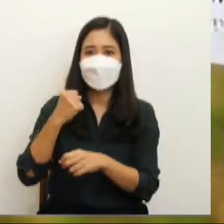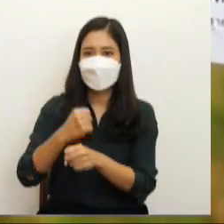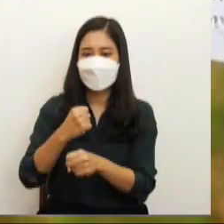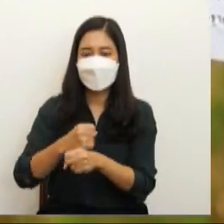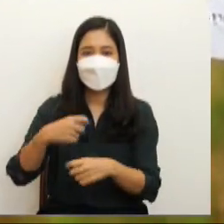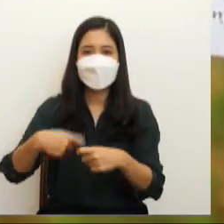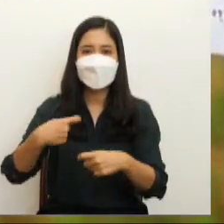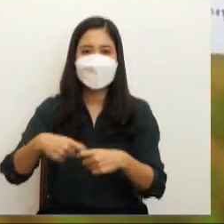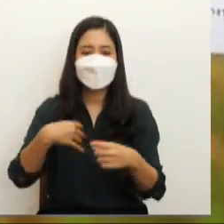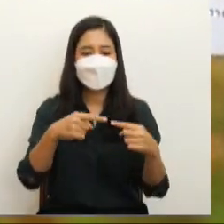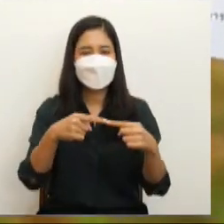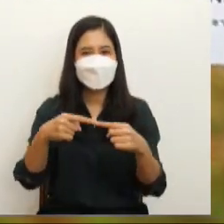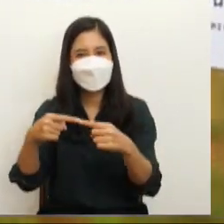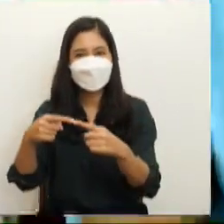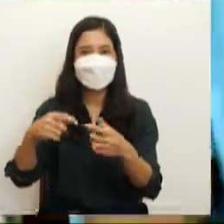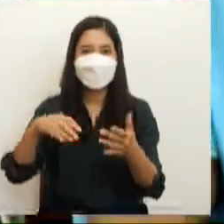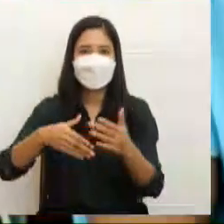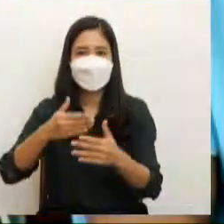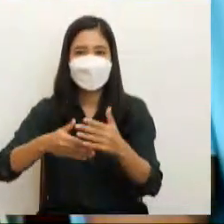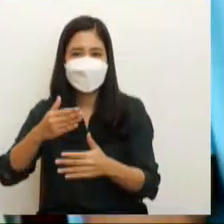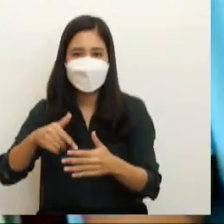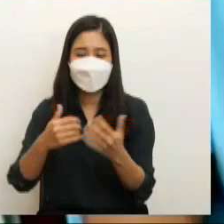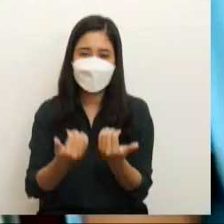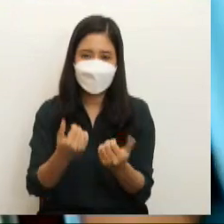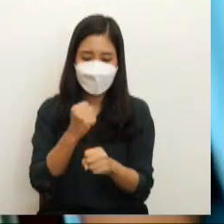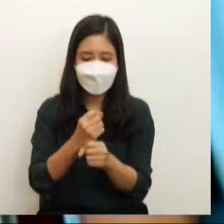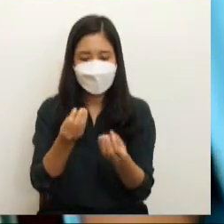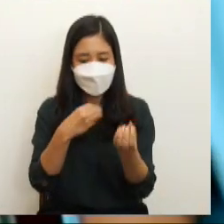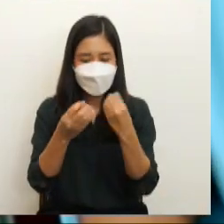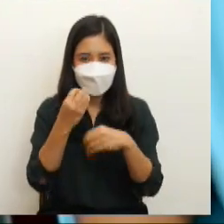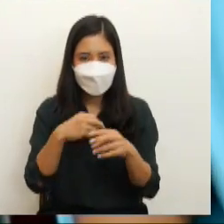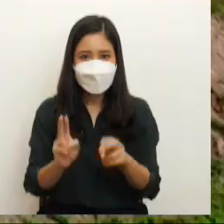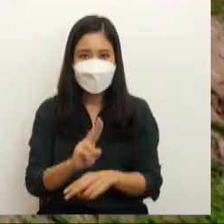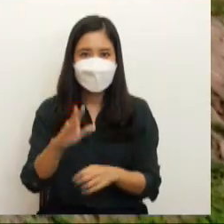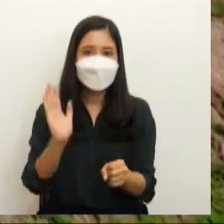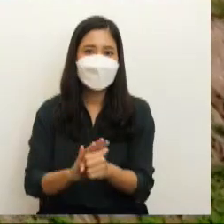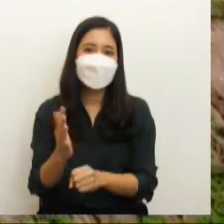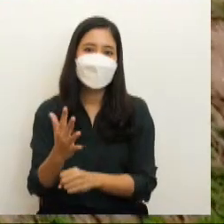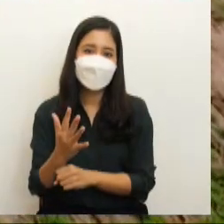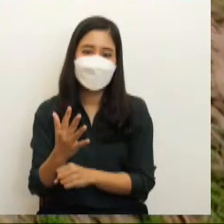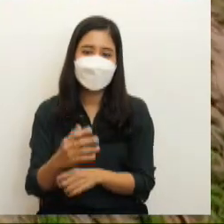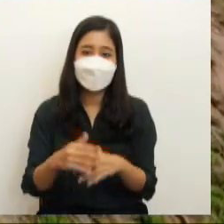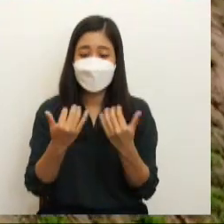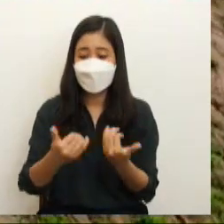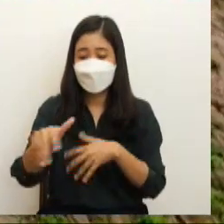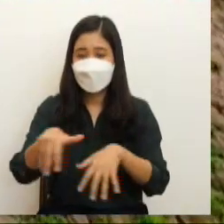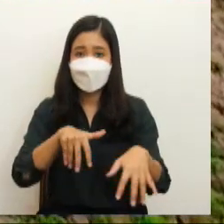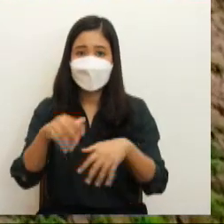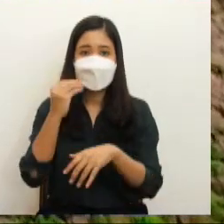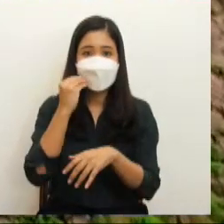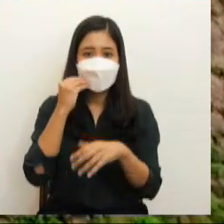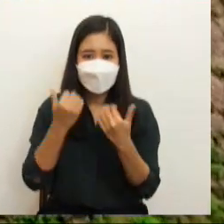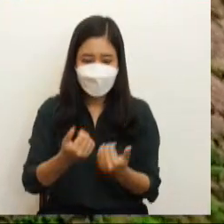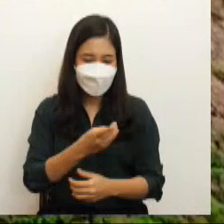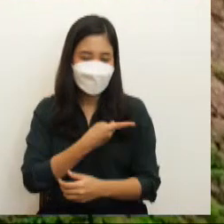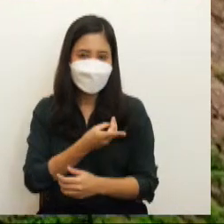แบบต่อเนื่องนะคะแล้วก็น้ำบริโภคเองน้ำดื่มน้ำใช้เองก็ไม่เพียงพอชาวบ้านรู้สึกว่ามีความดี